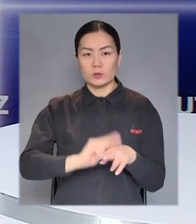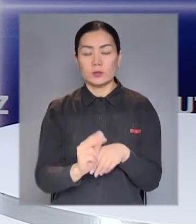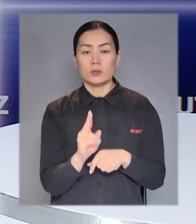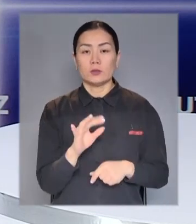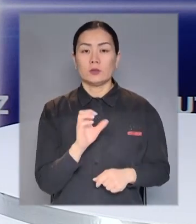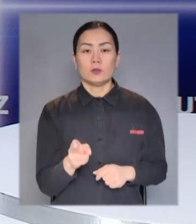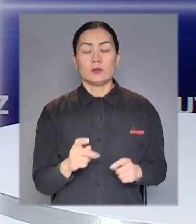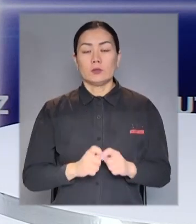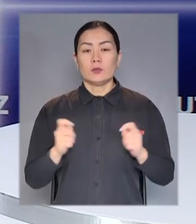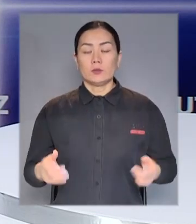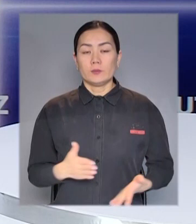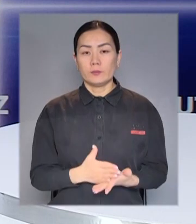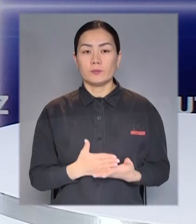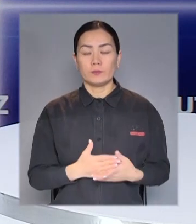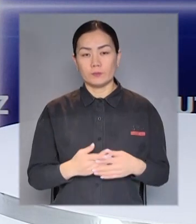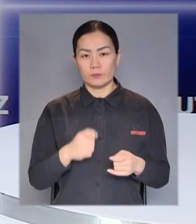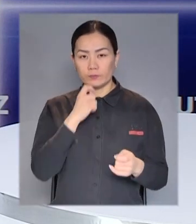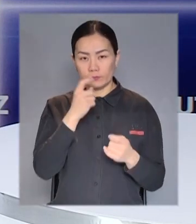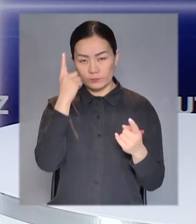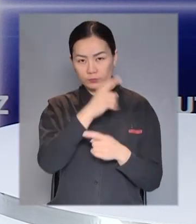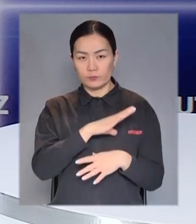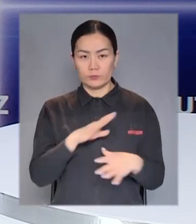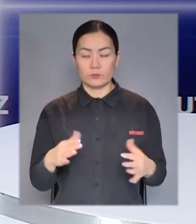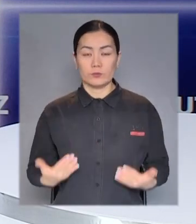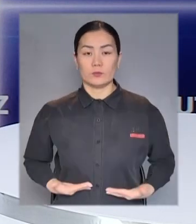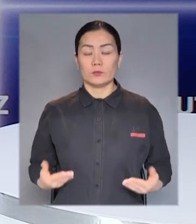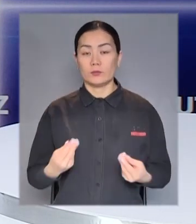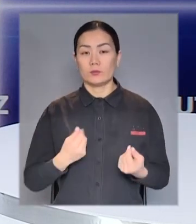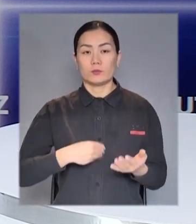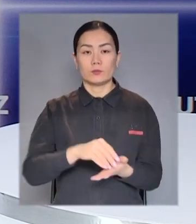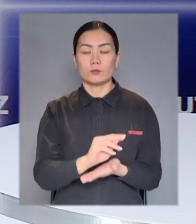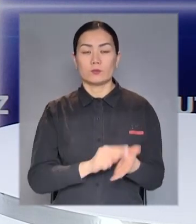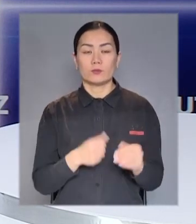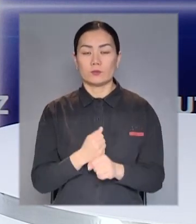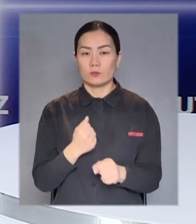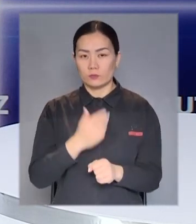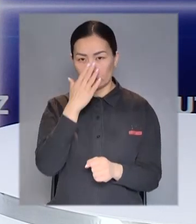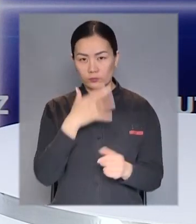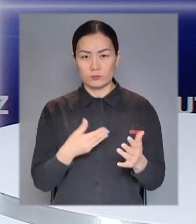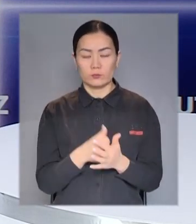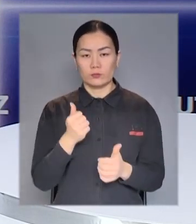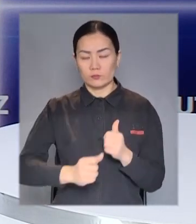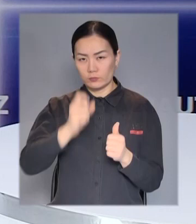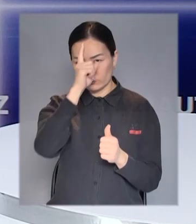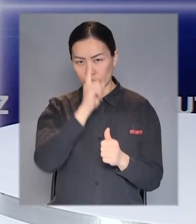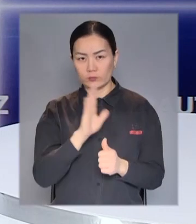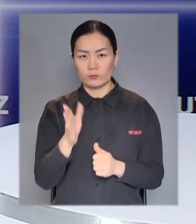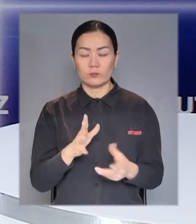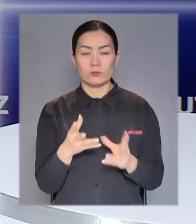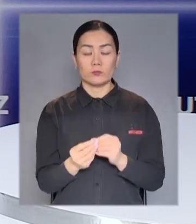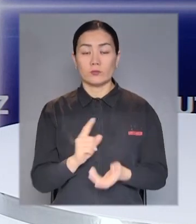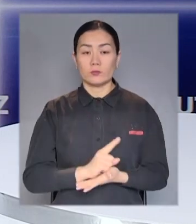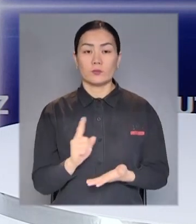сотрудники КСК открыли компанию без предупреждения. По словам жильцов, деньги за коммунальные услуги они выплачивают ежемесячно. Однако